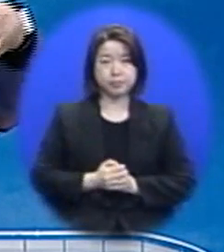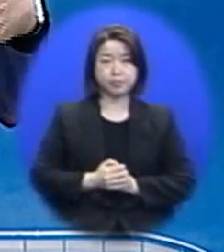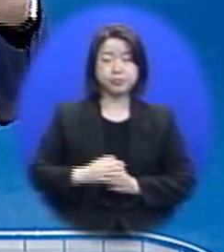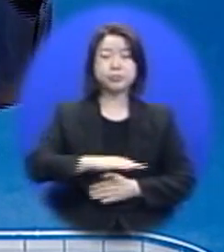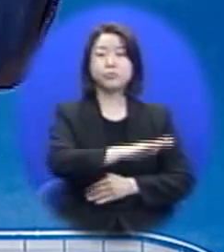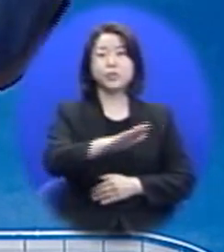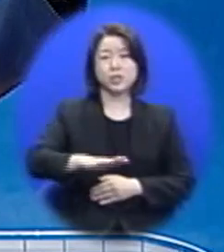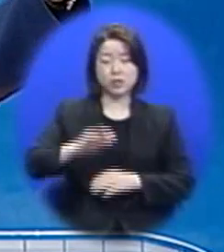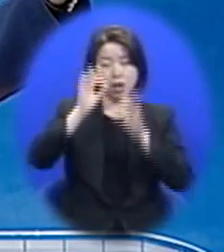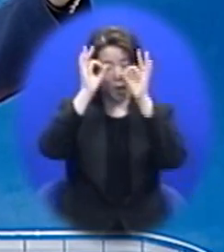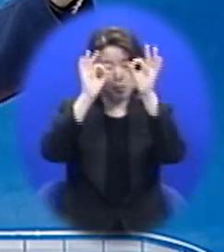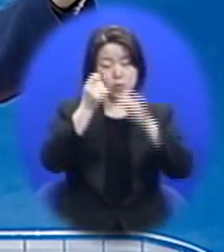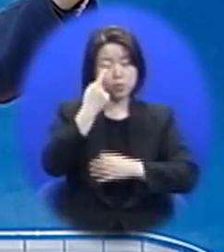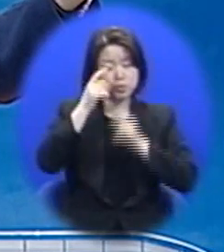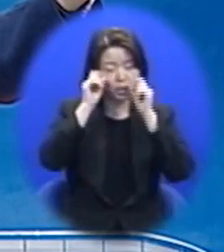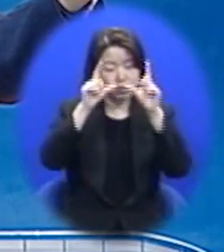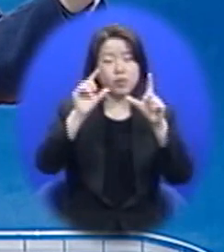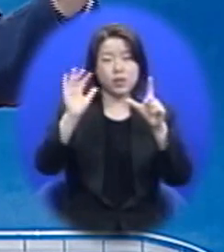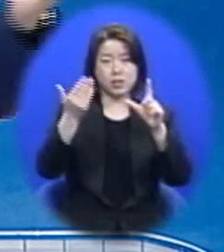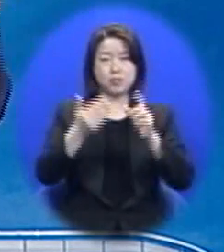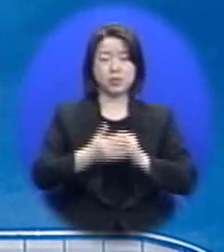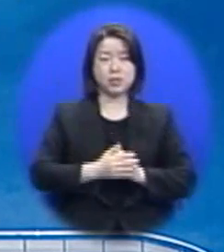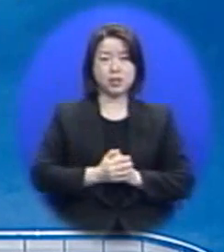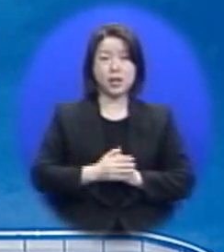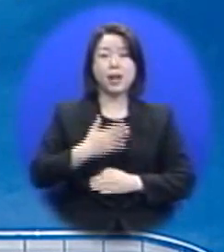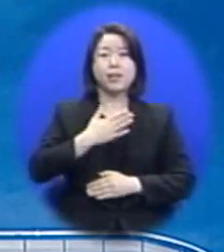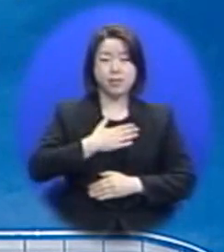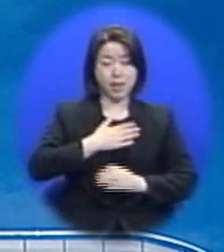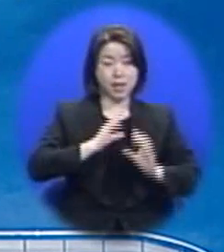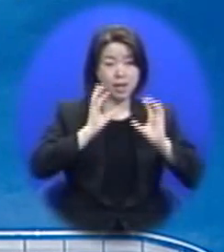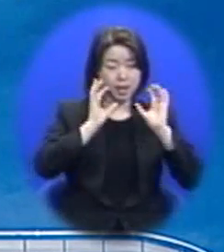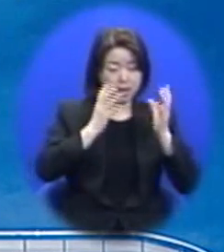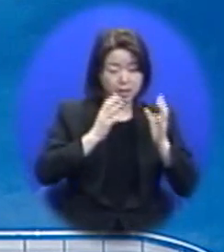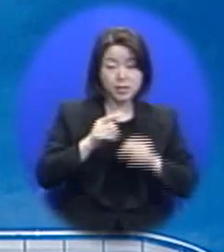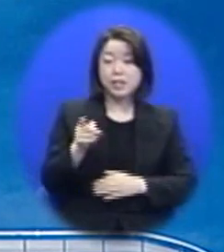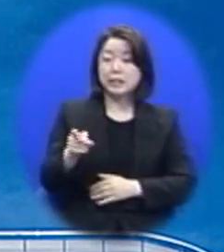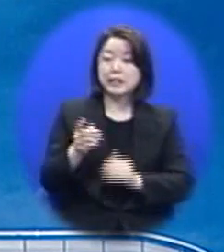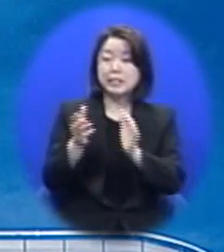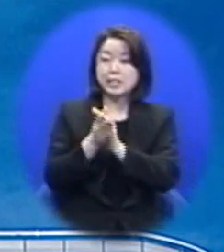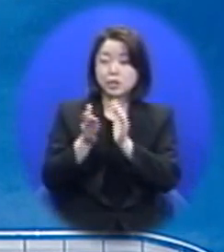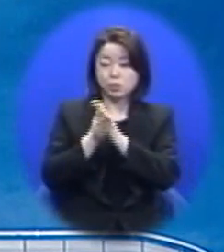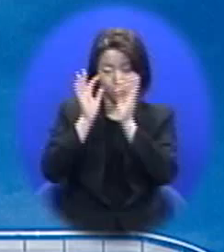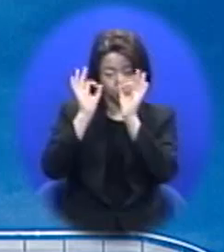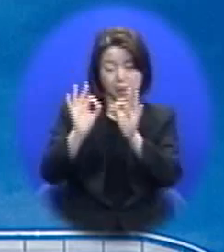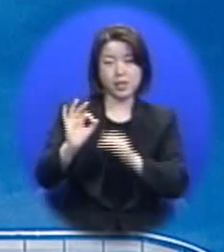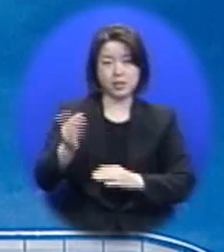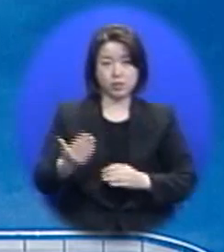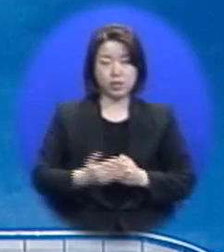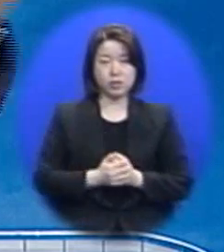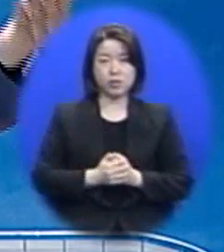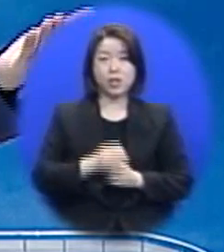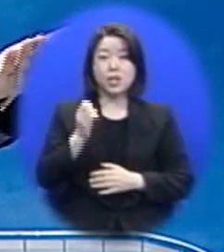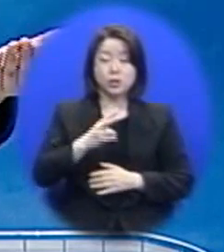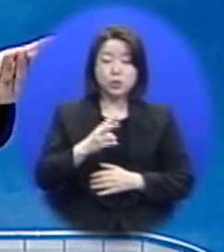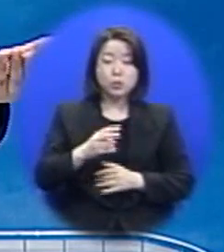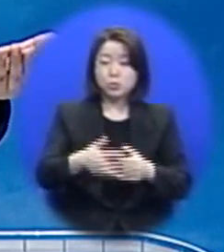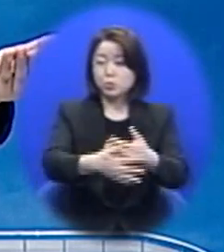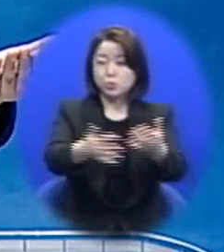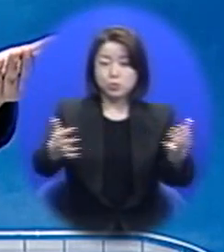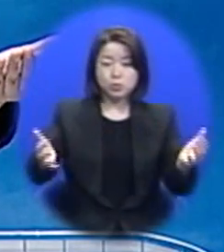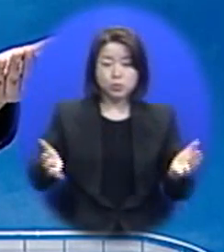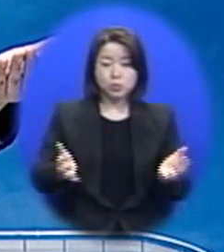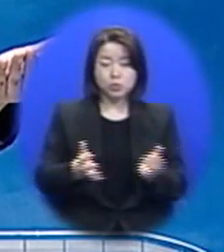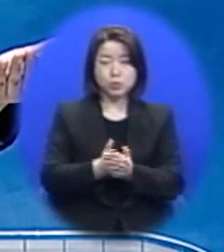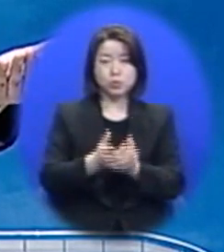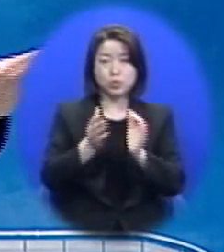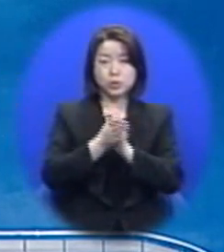우리가 보는 눈이 뜨야 돼요. 내 아이와 그 친구들을 봐야 됩니다. 그리고 그 또래들을 다 봐야